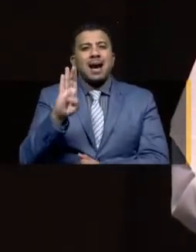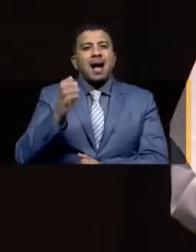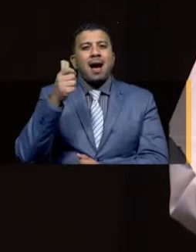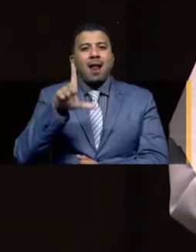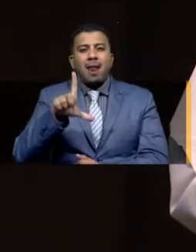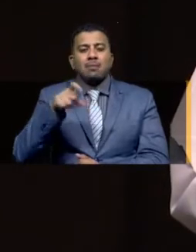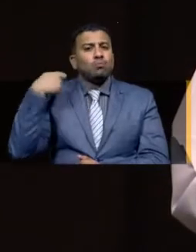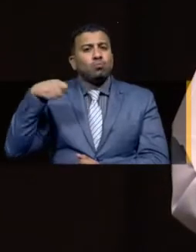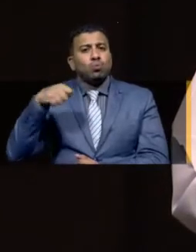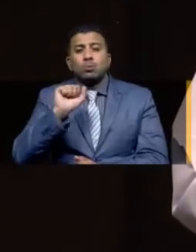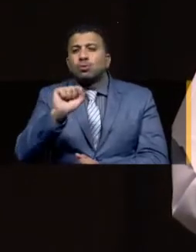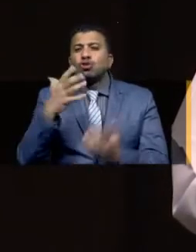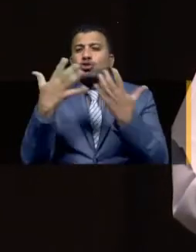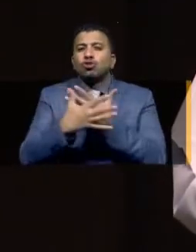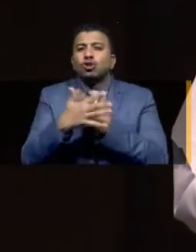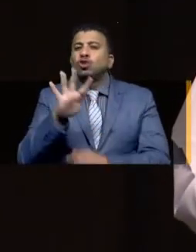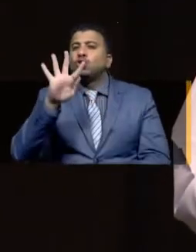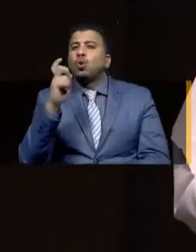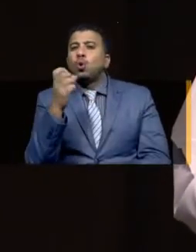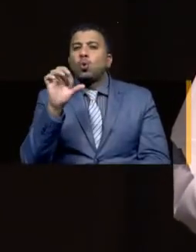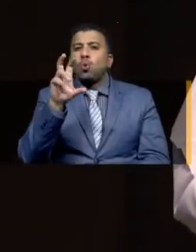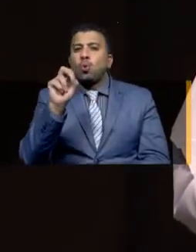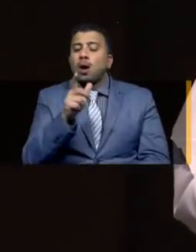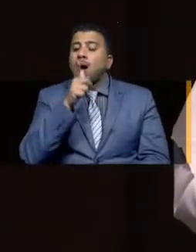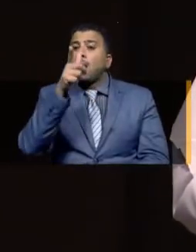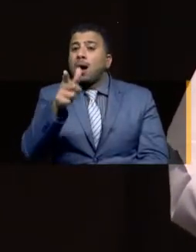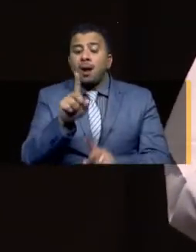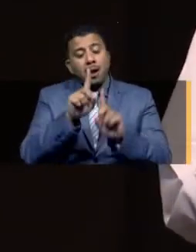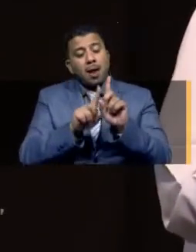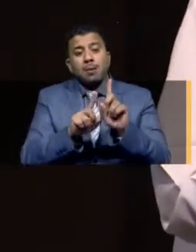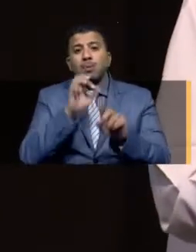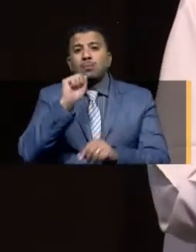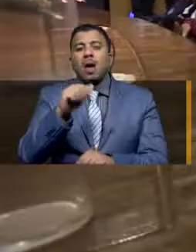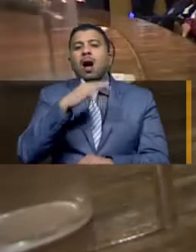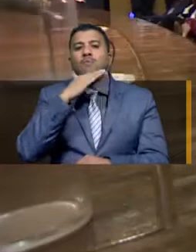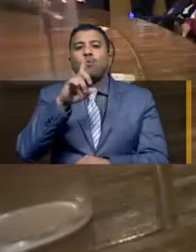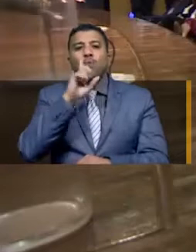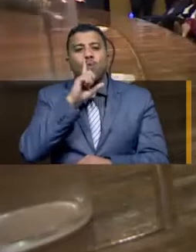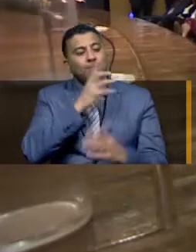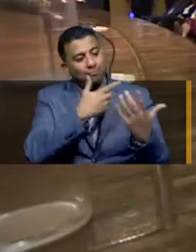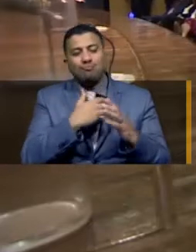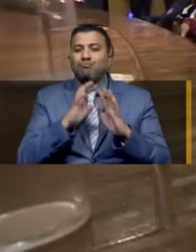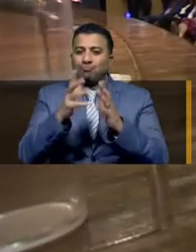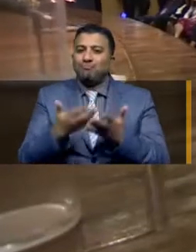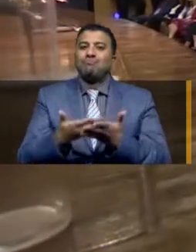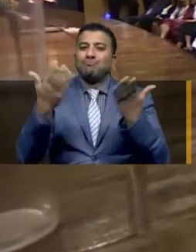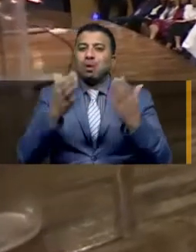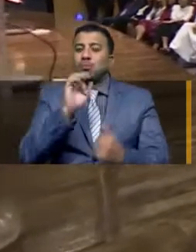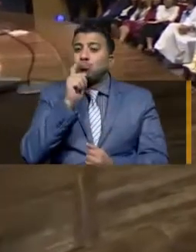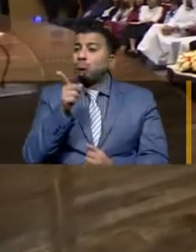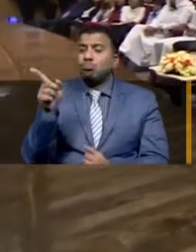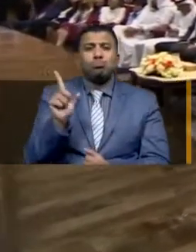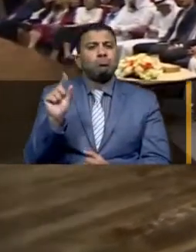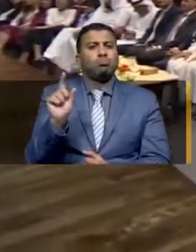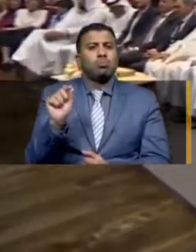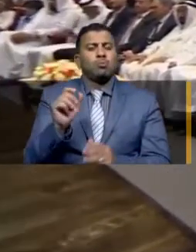الشارقة للاستثمار والتطوير شروق ألقى كلمة بالإنابة عن أولياء الأمور، أشار فيها إلى التجربة الناجحة